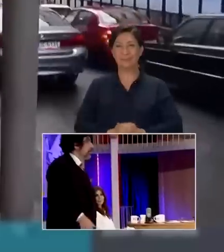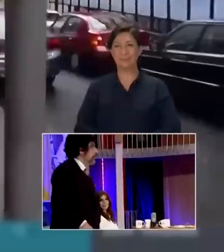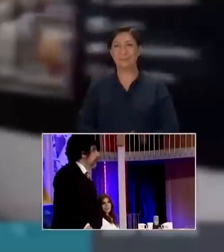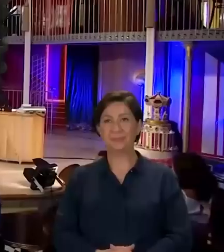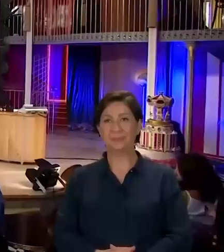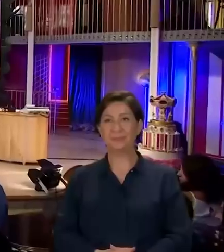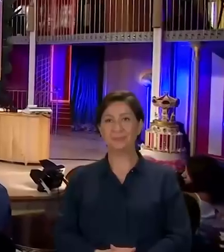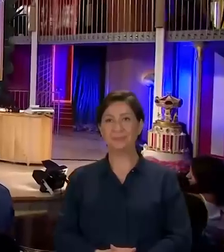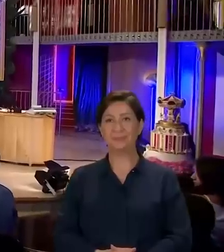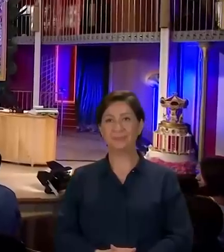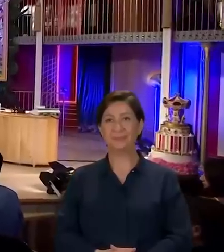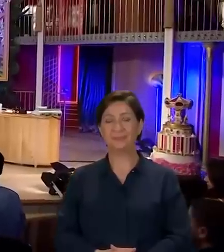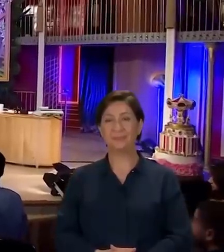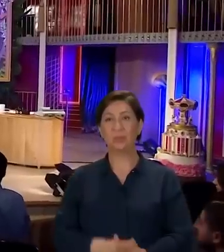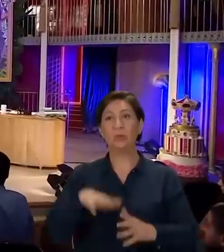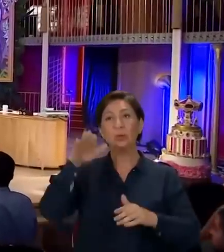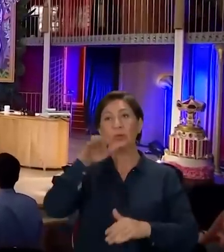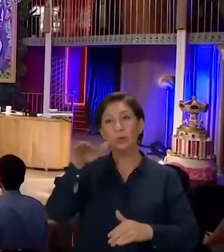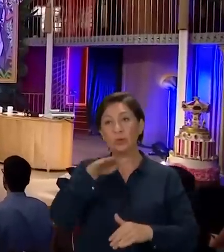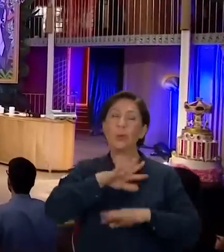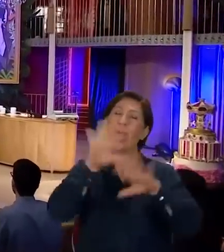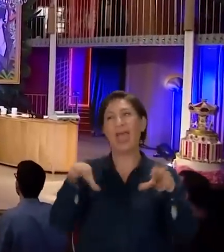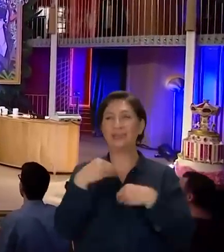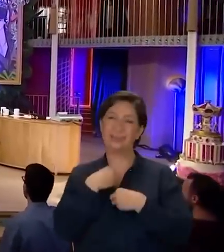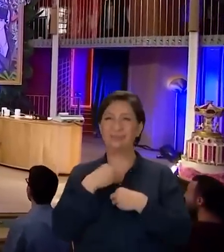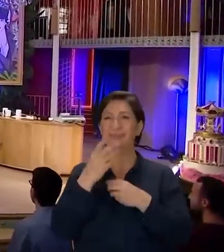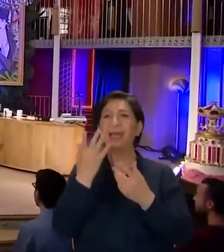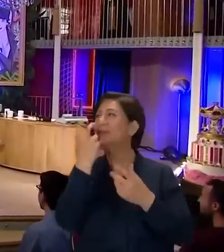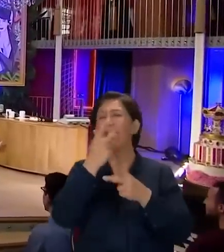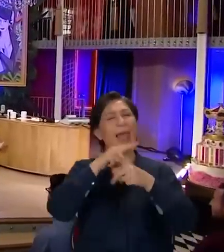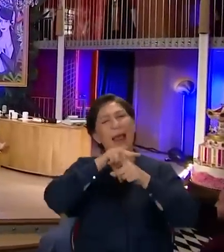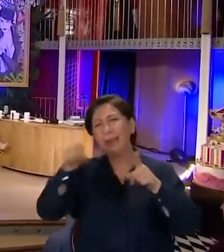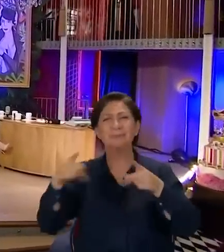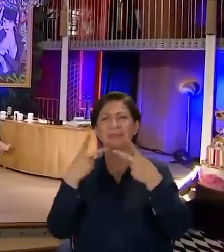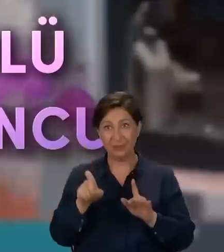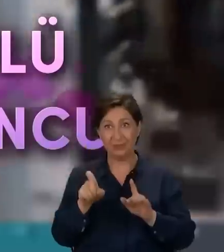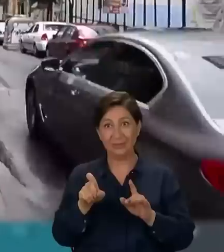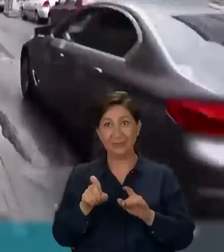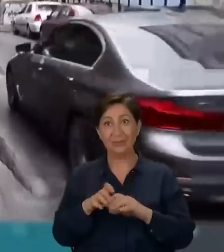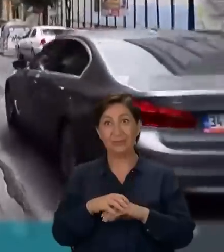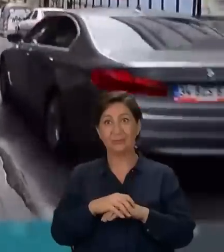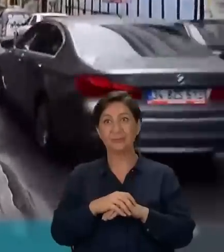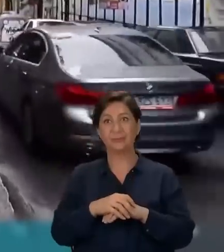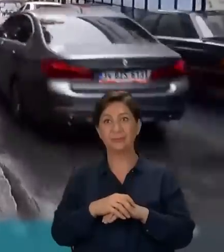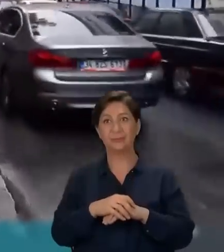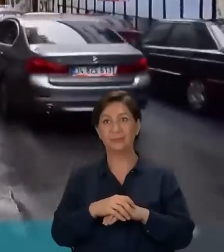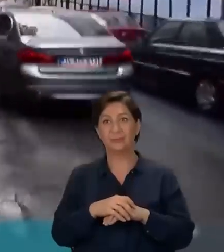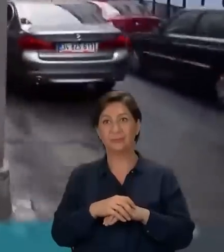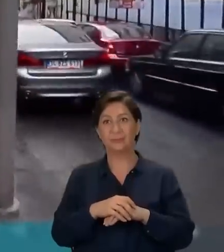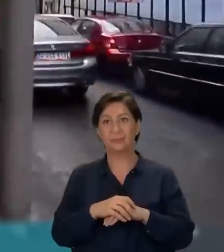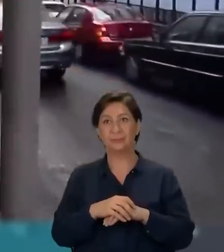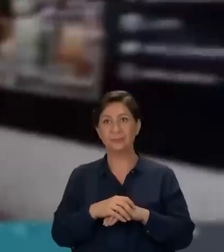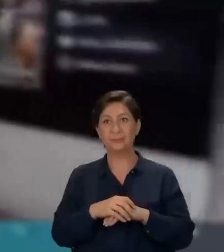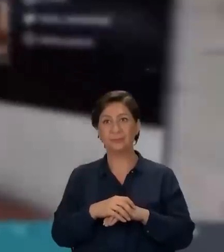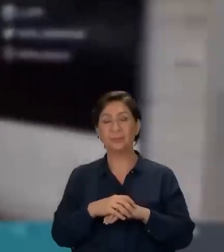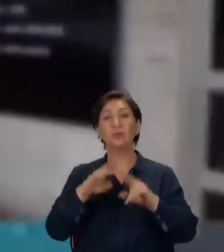ulaştır bir... Küçücüğüm her şeyim de girebilirdi. Her şey girebilir. Mükemmel. Devam. El ele